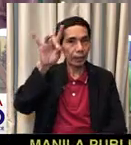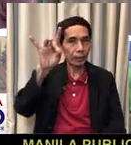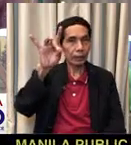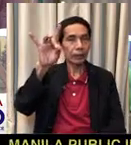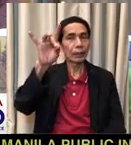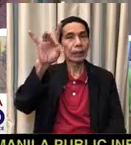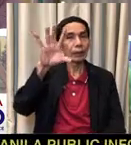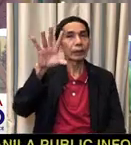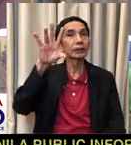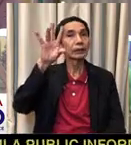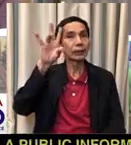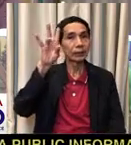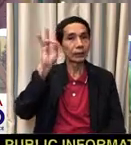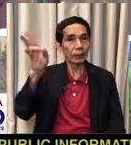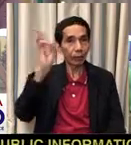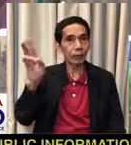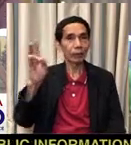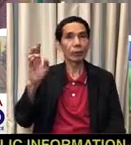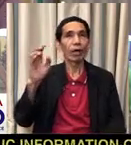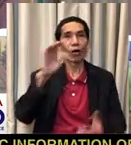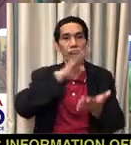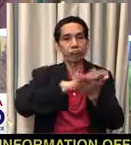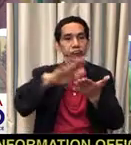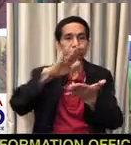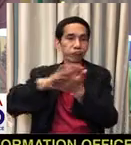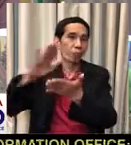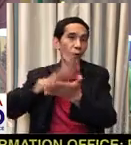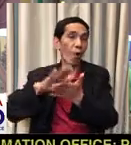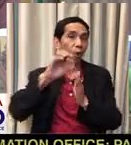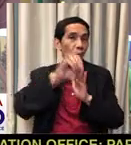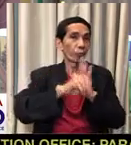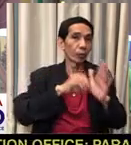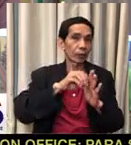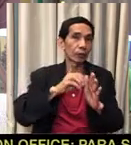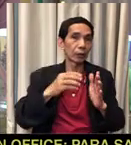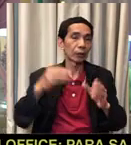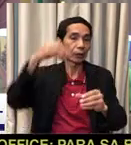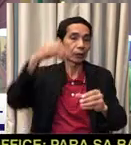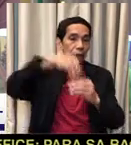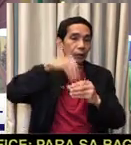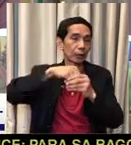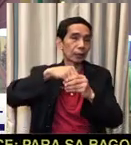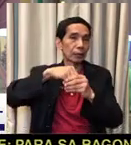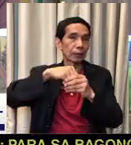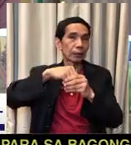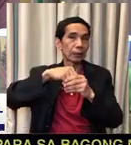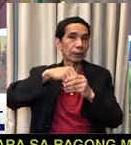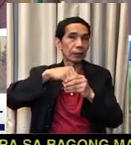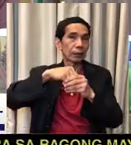na clearing operation. At sa loob ng